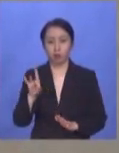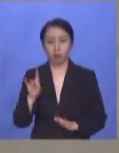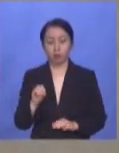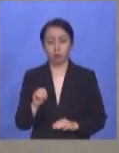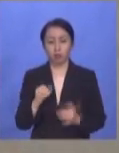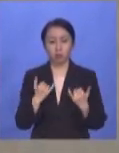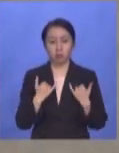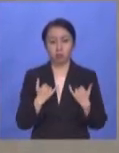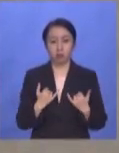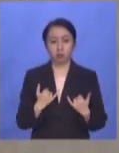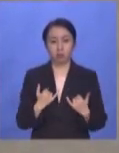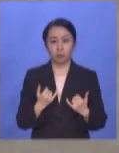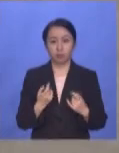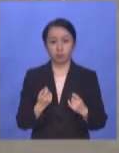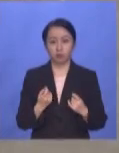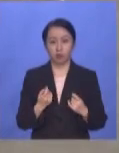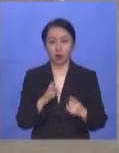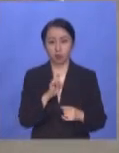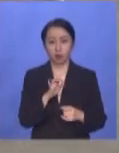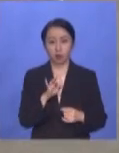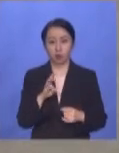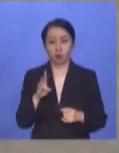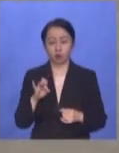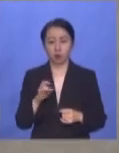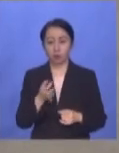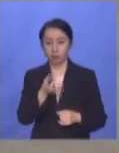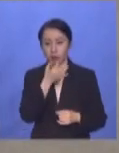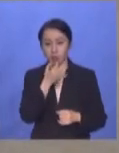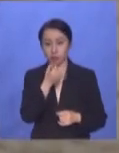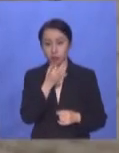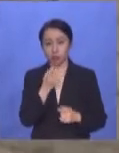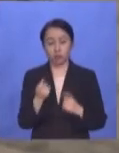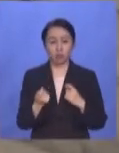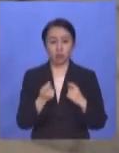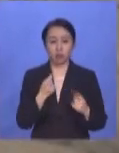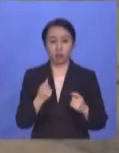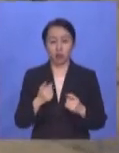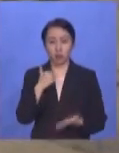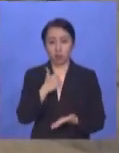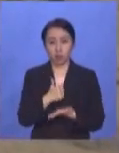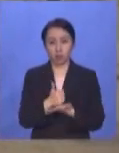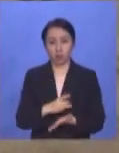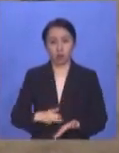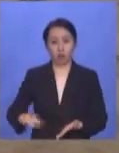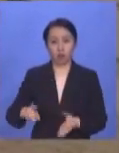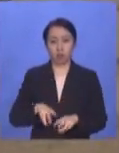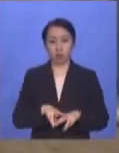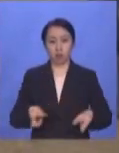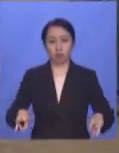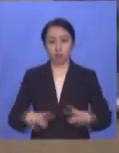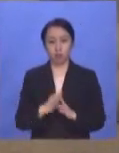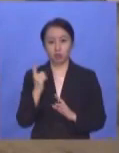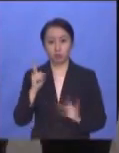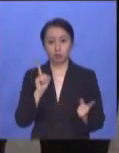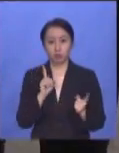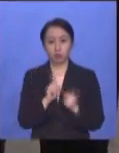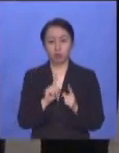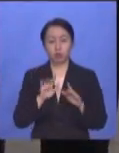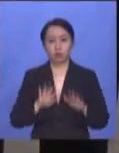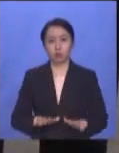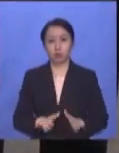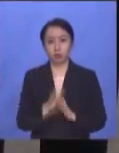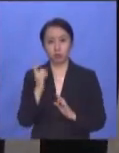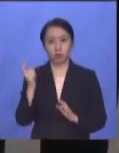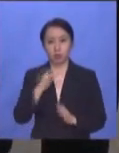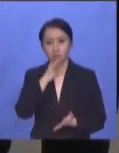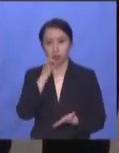И потихонечку пошли бобовые, масличные, зерновые. Глава региона и министр сельского хозяйства встретились с местными